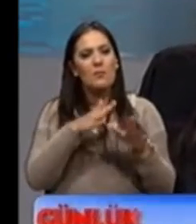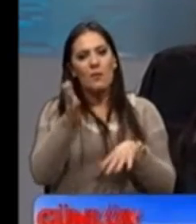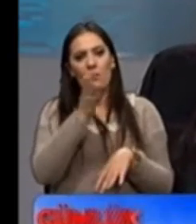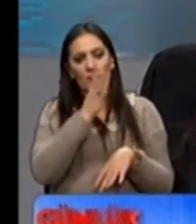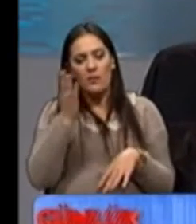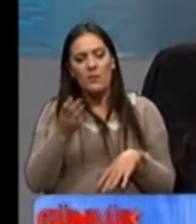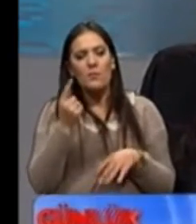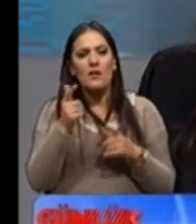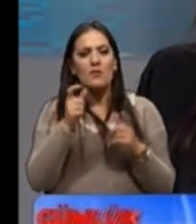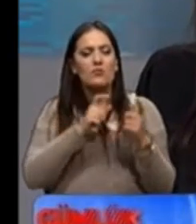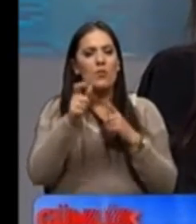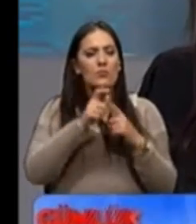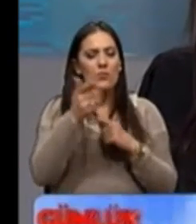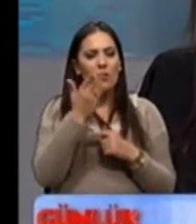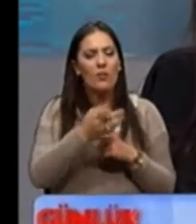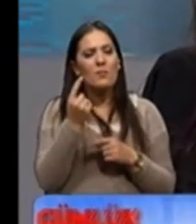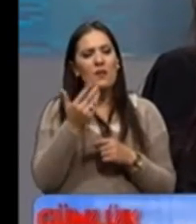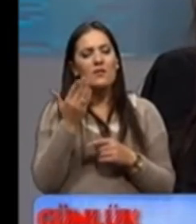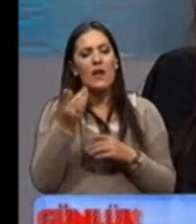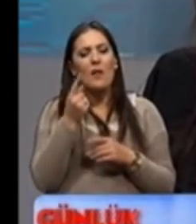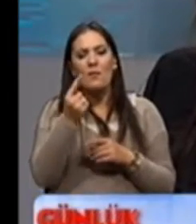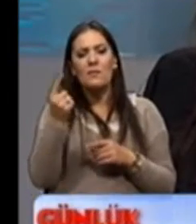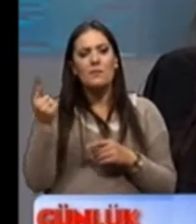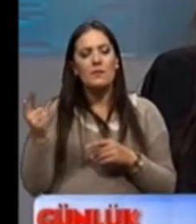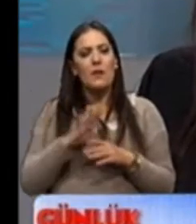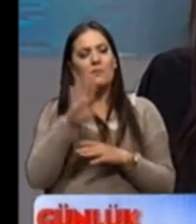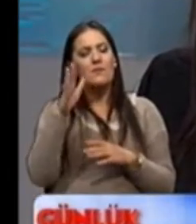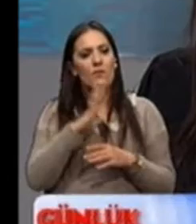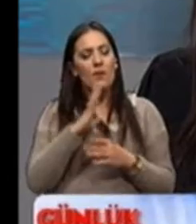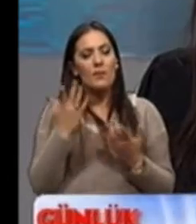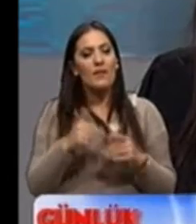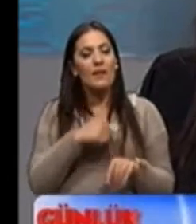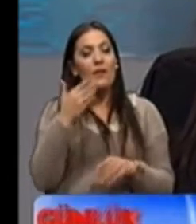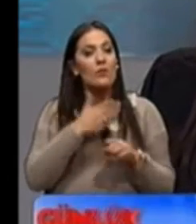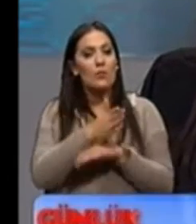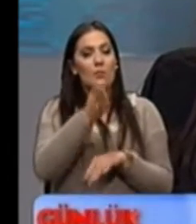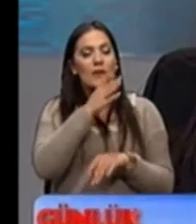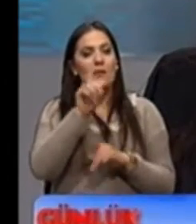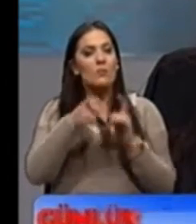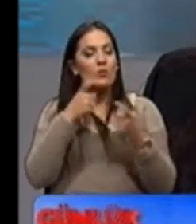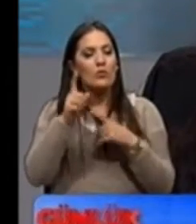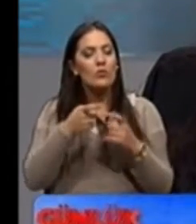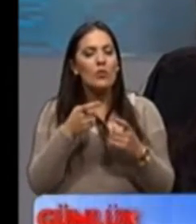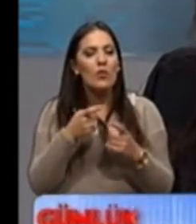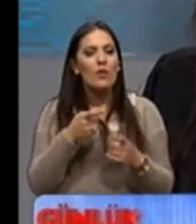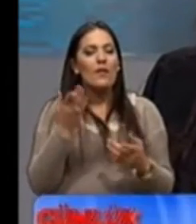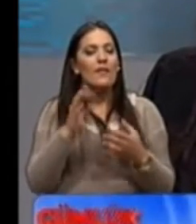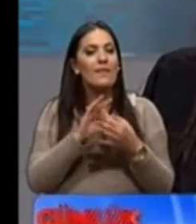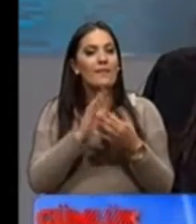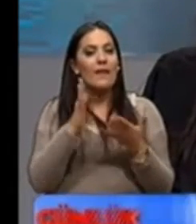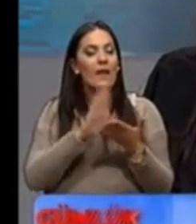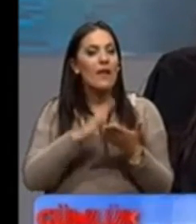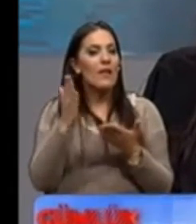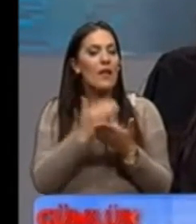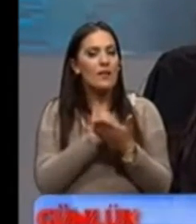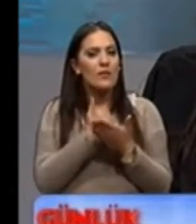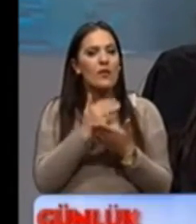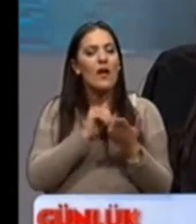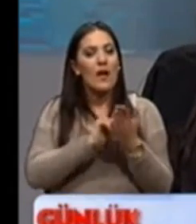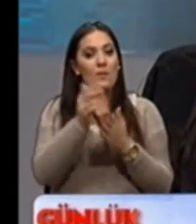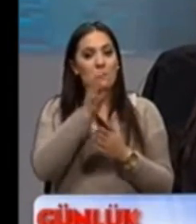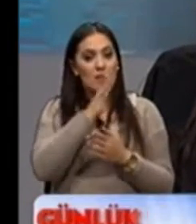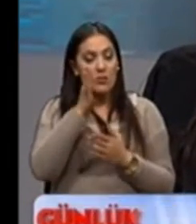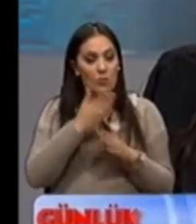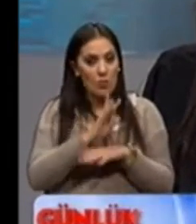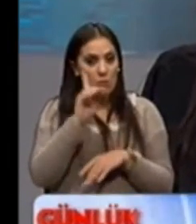biraz sosyolog, biraz şey. Hepsinden biraz var ama gerçekten ne derece doğru bilgilere ulaşılıyor ve neler elde edilebiliyor? Her bilgi evet.